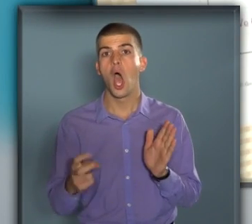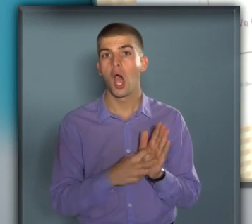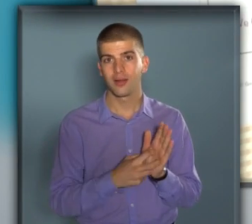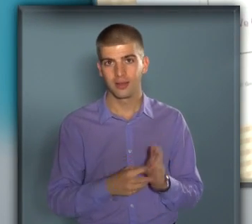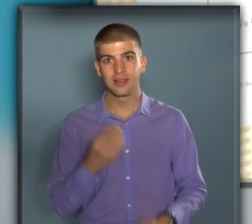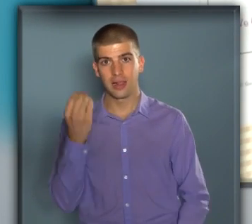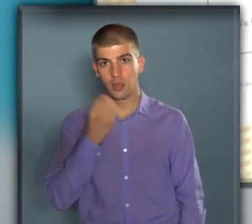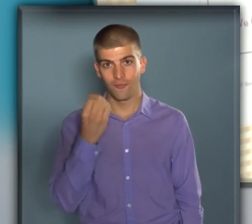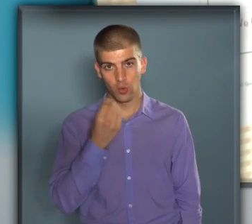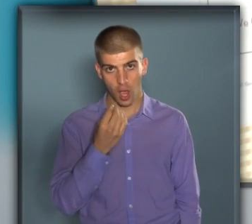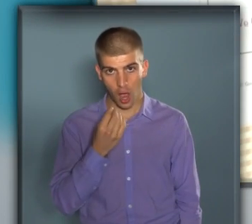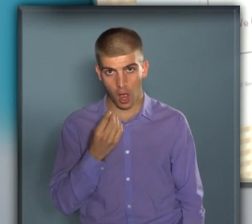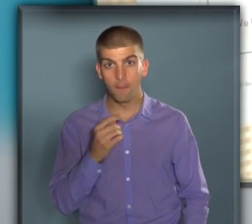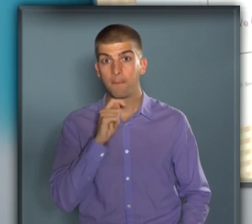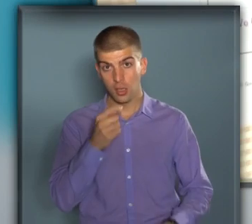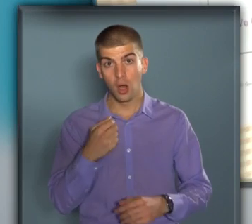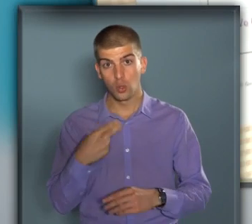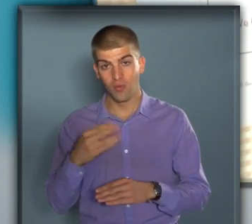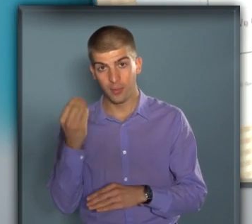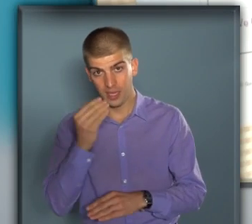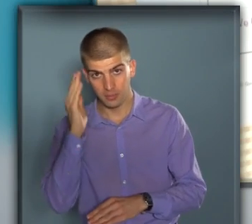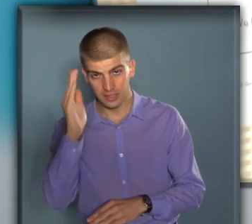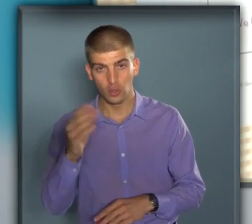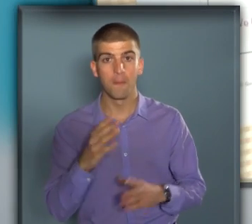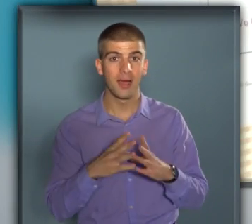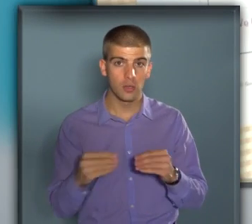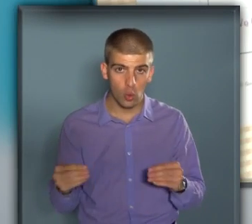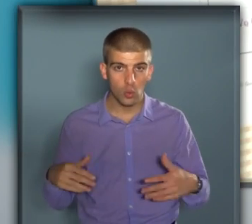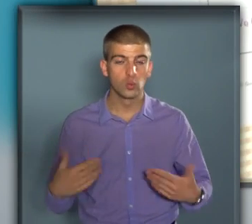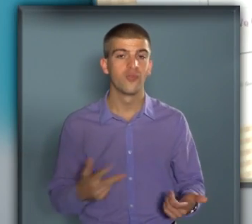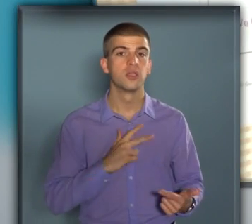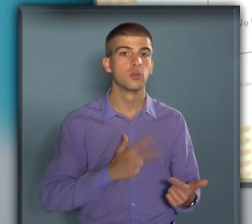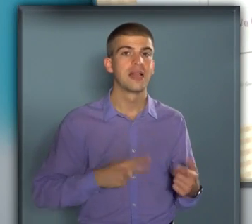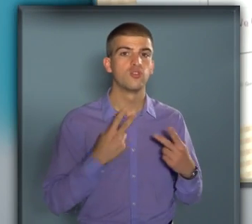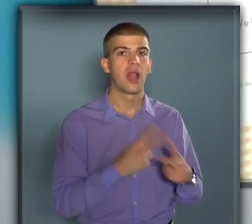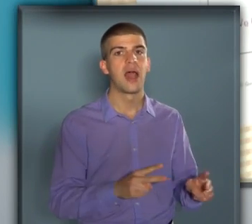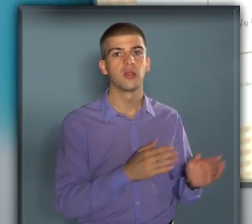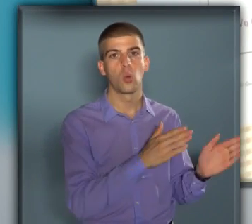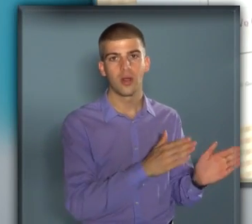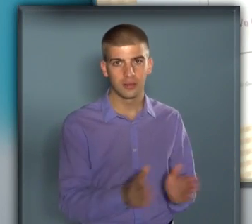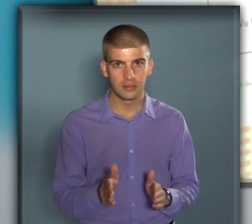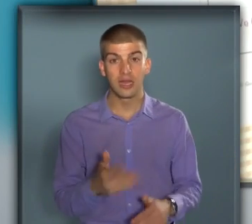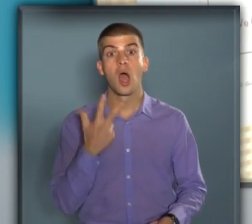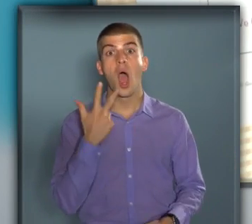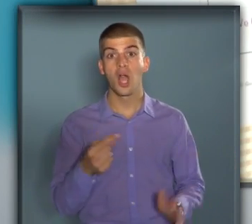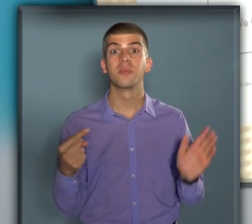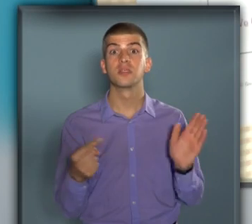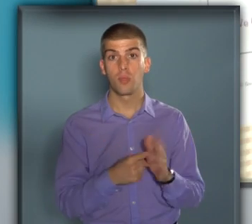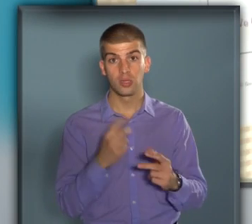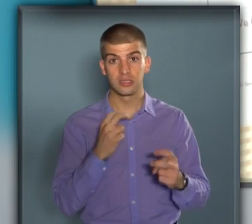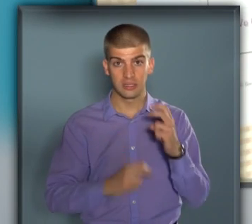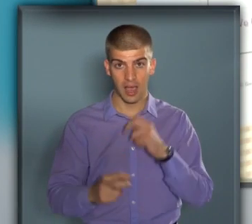a magyar továbbképző rendszerekben, pedagógus képzésben és szociális ellátórendszerben is 30 pontot érnek